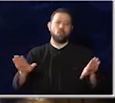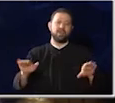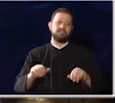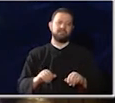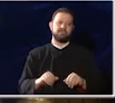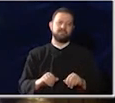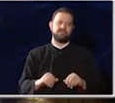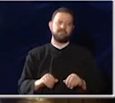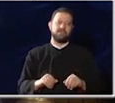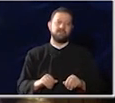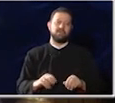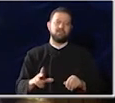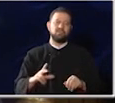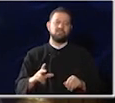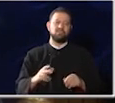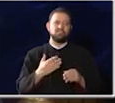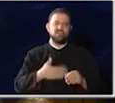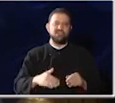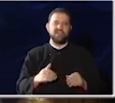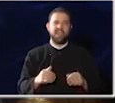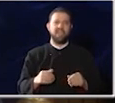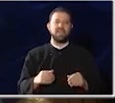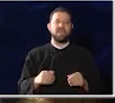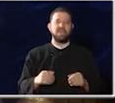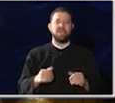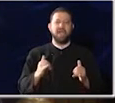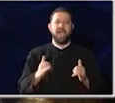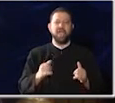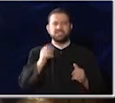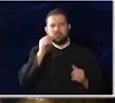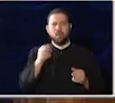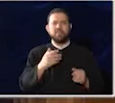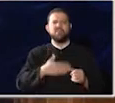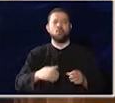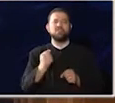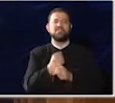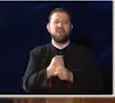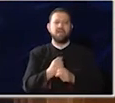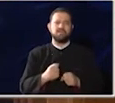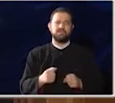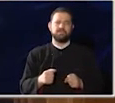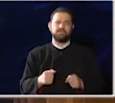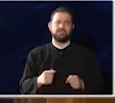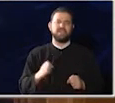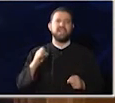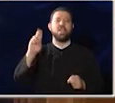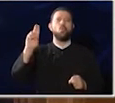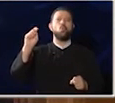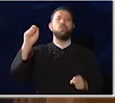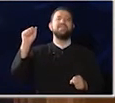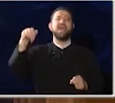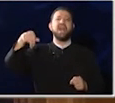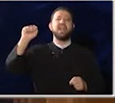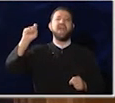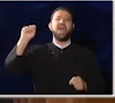complet absurdă și se ajunge la ceea ce societatea dorește să impună astăzi, eutanasie și așa mai departe. Vreau să